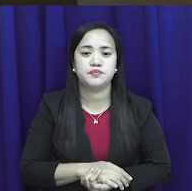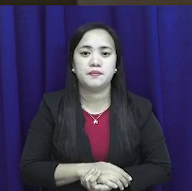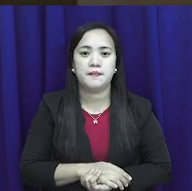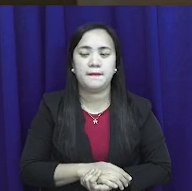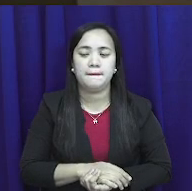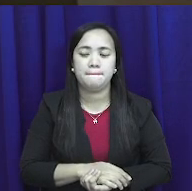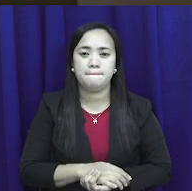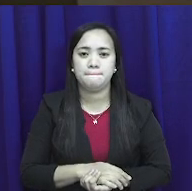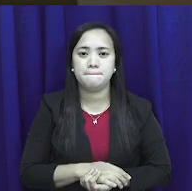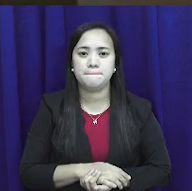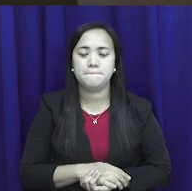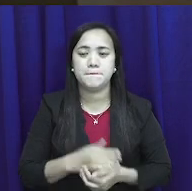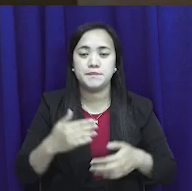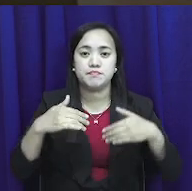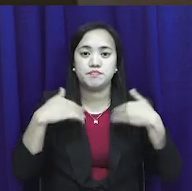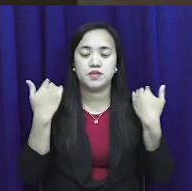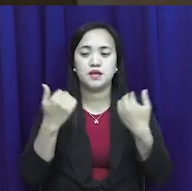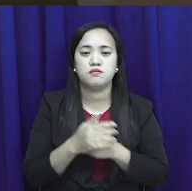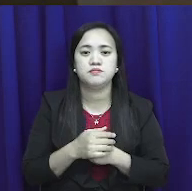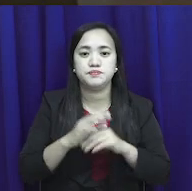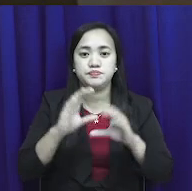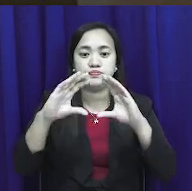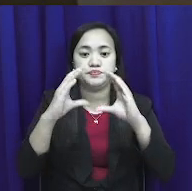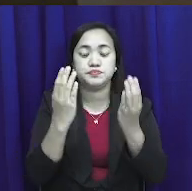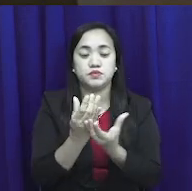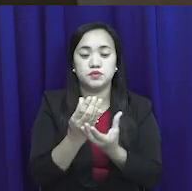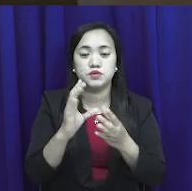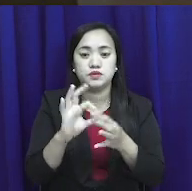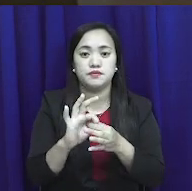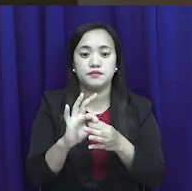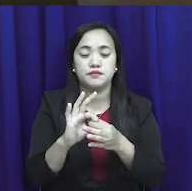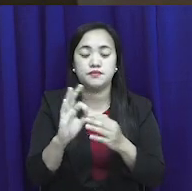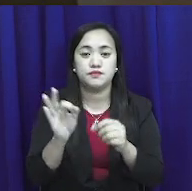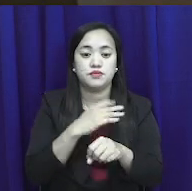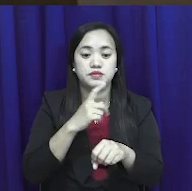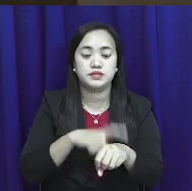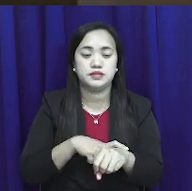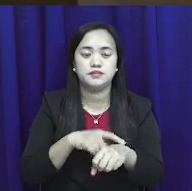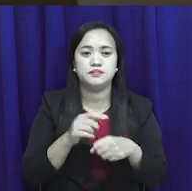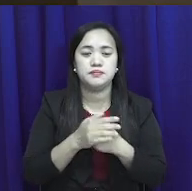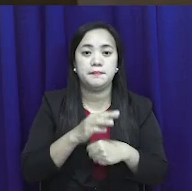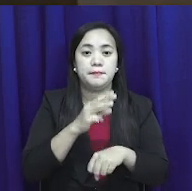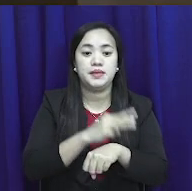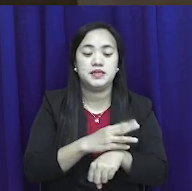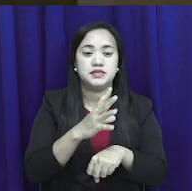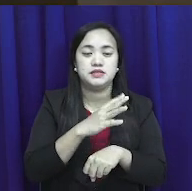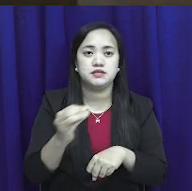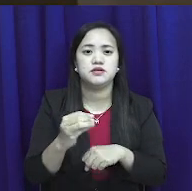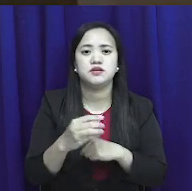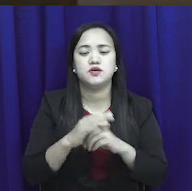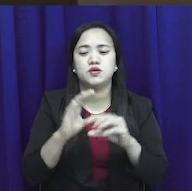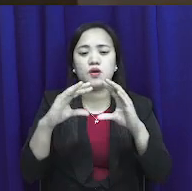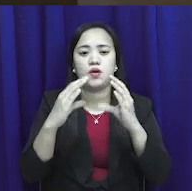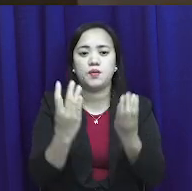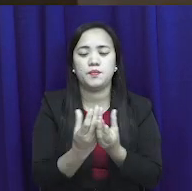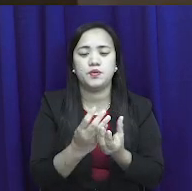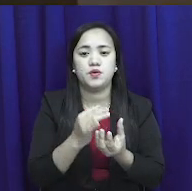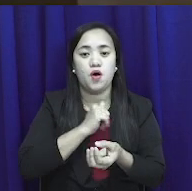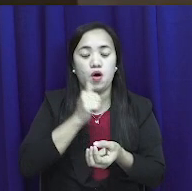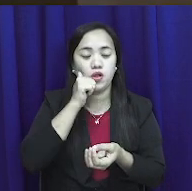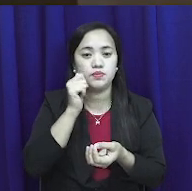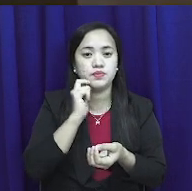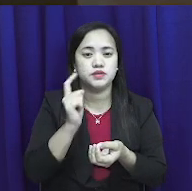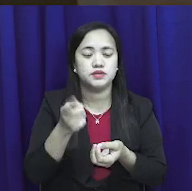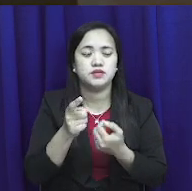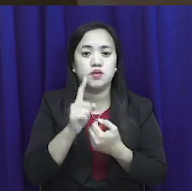ah young couples dito ma'am sa ano eh sa full time stop ministering Sabi ko nga sa kanila Sabi ko nga sa kanila ang